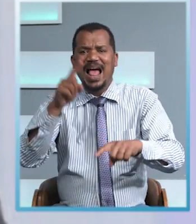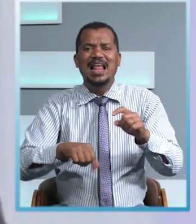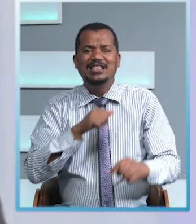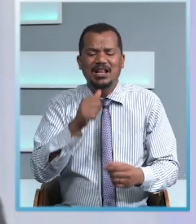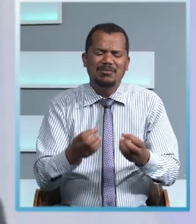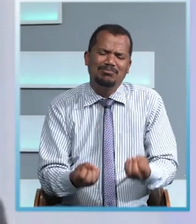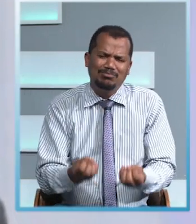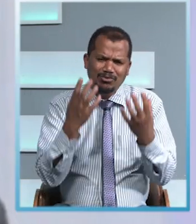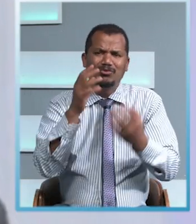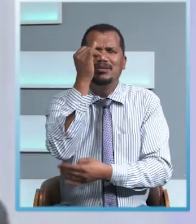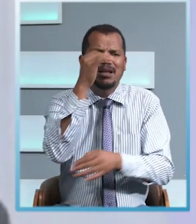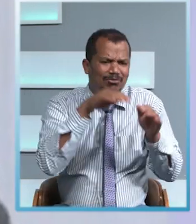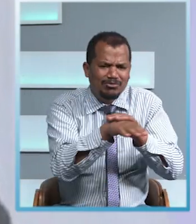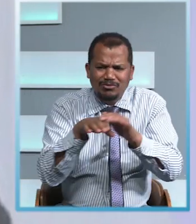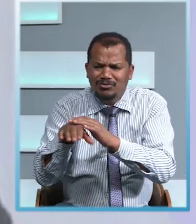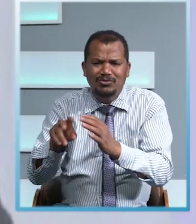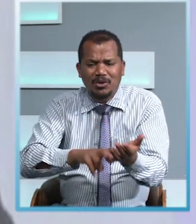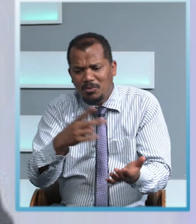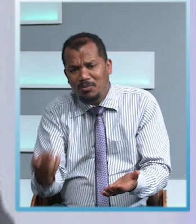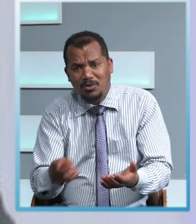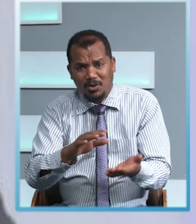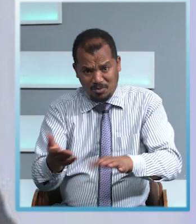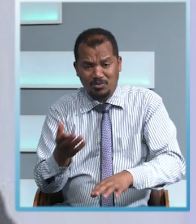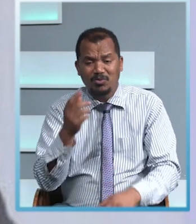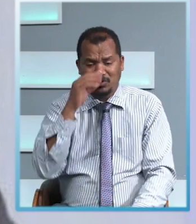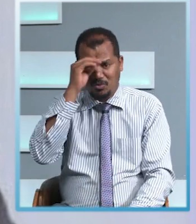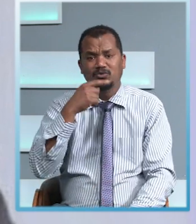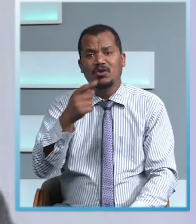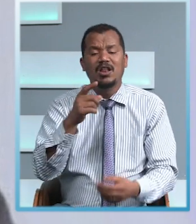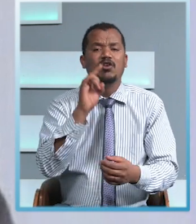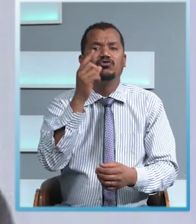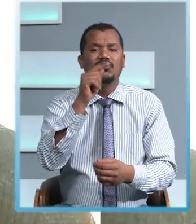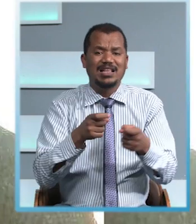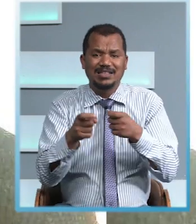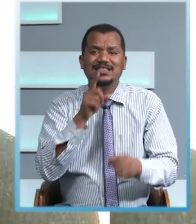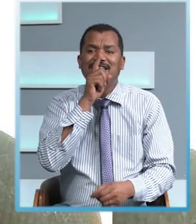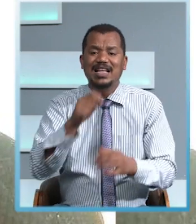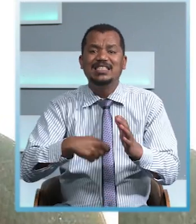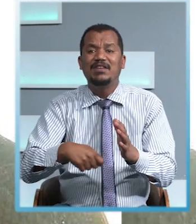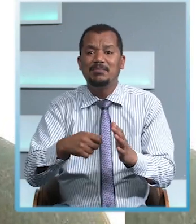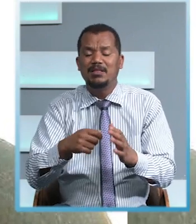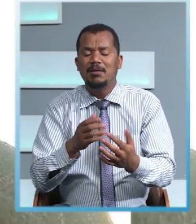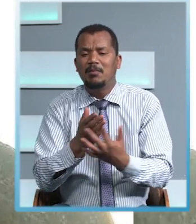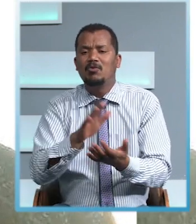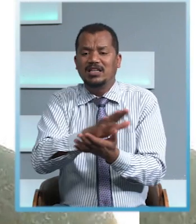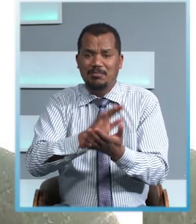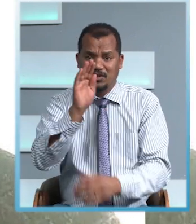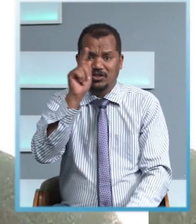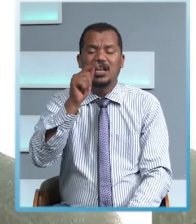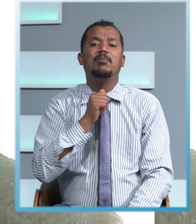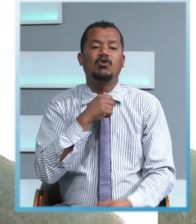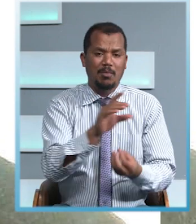ማንሳት ያልተቻለ በርካታ ንጹሃን በየጥሻው መደቃቸውን የአይን እማኞቹ ተናግረዋል። የዞን አስተዳደርና ጸጥታ ጽፈት ቤት በበኩሉ